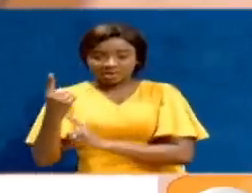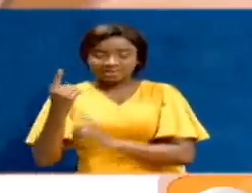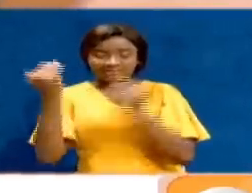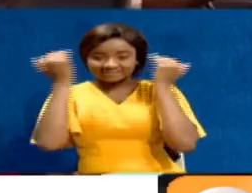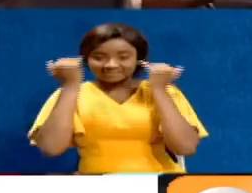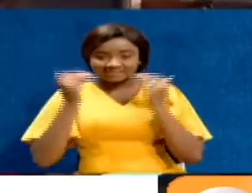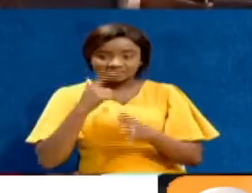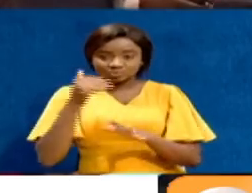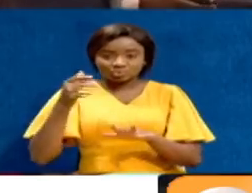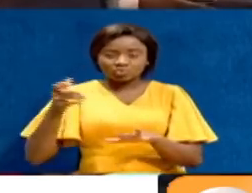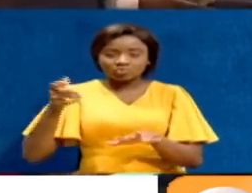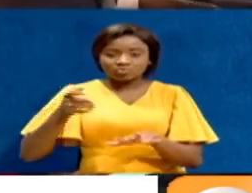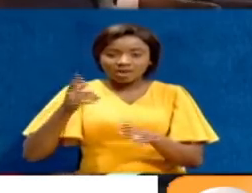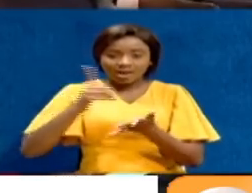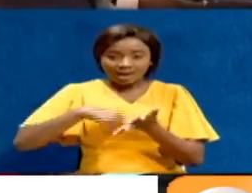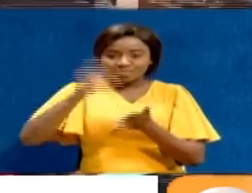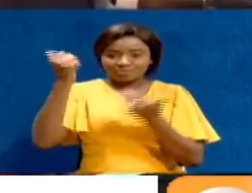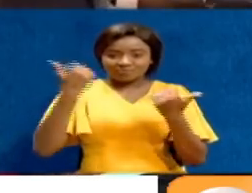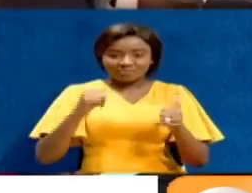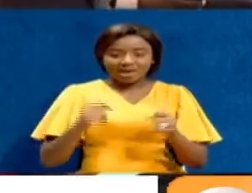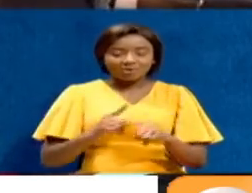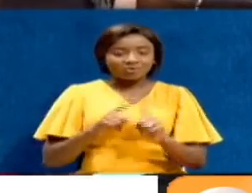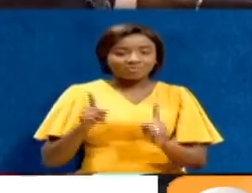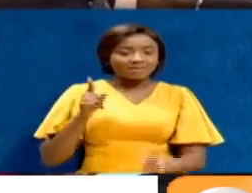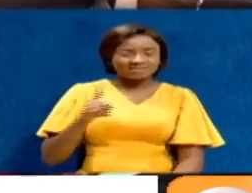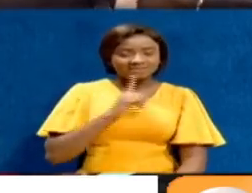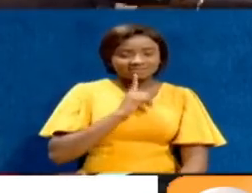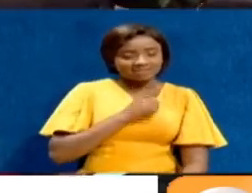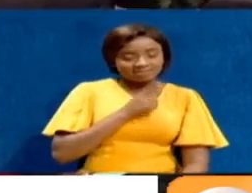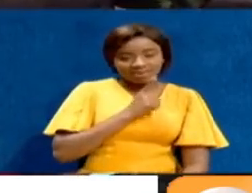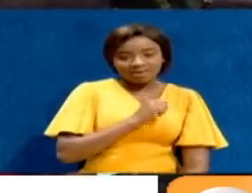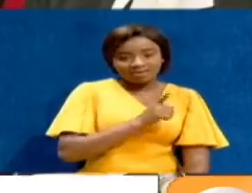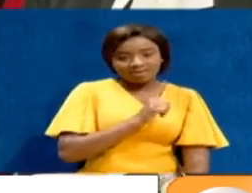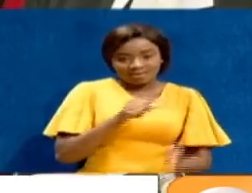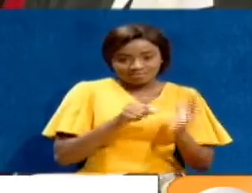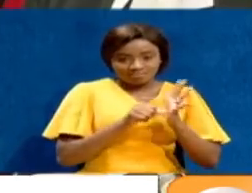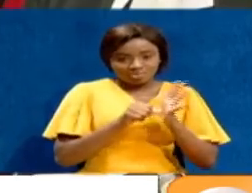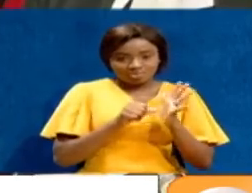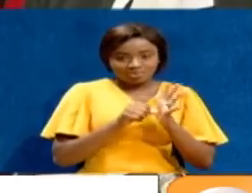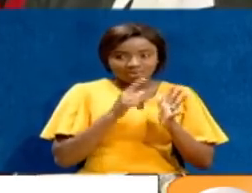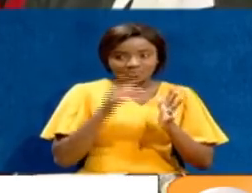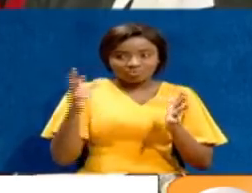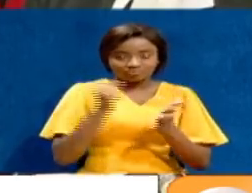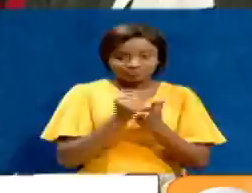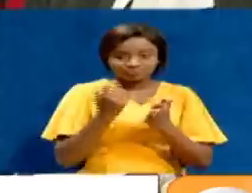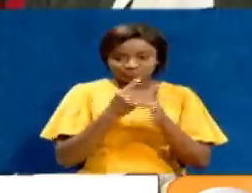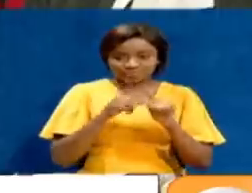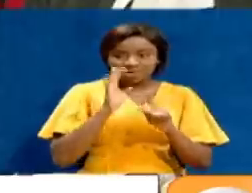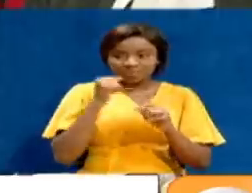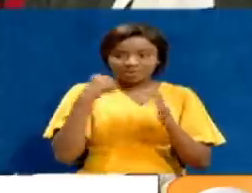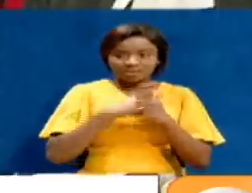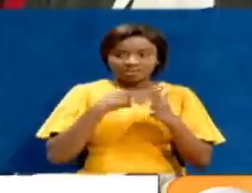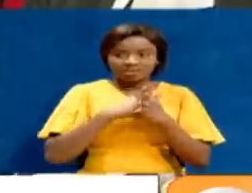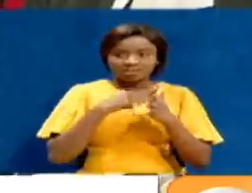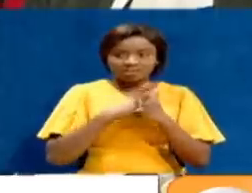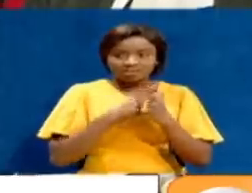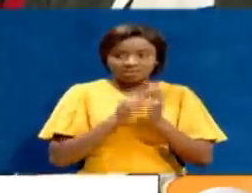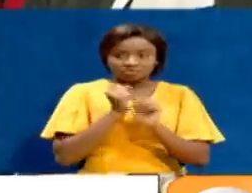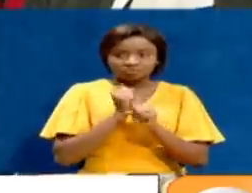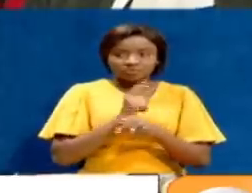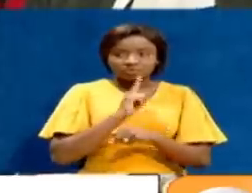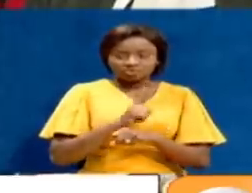hawajaapishwa, Chitembwe aliilaumu tume hiyo iliyowaajiri majaji hao. Hata hivyo, alisema atajaribu kila awezalo